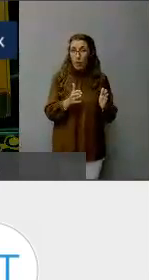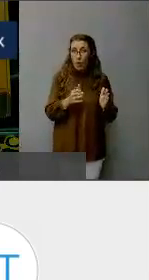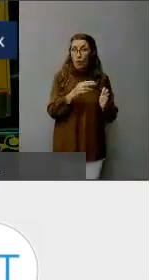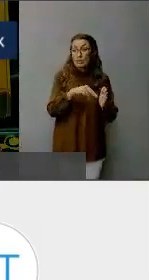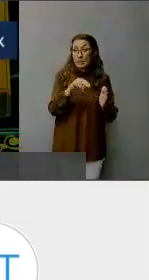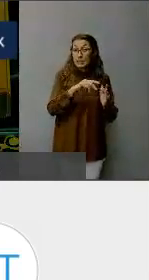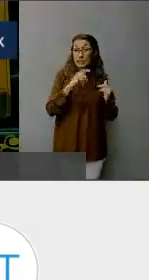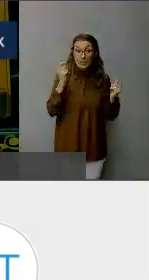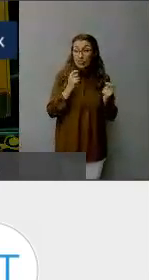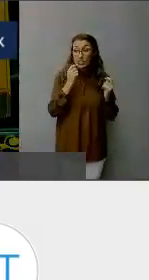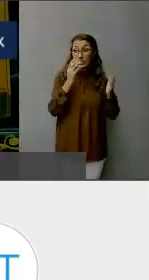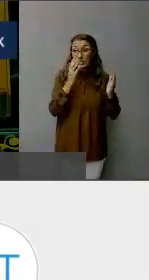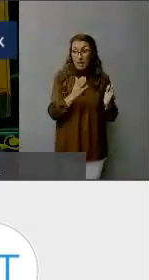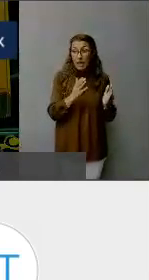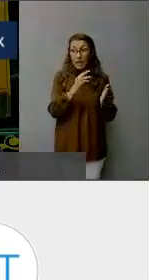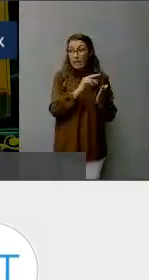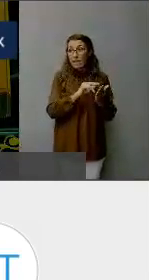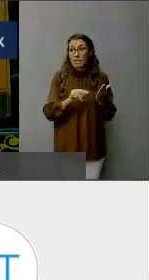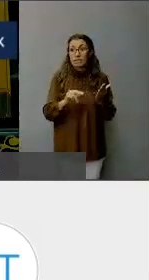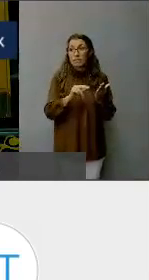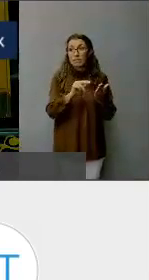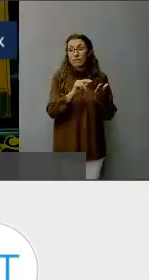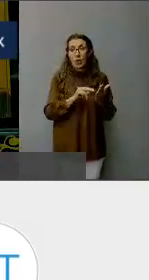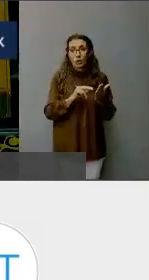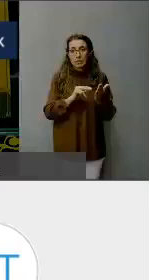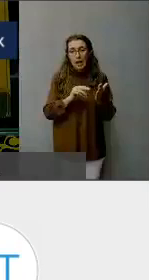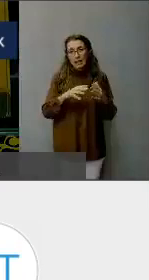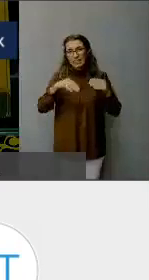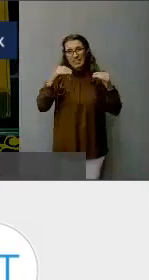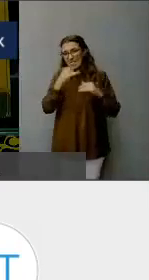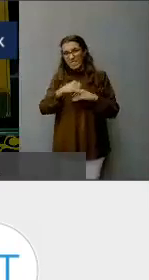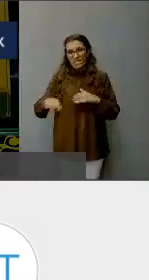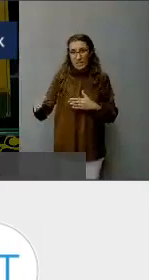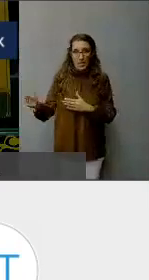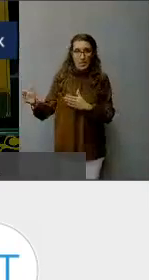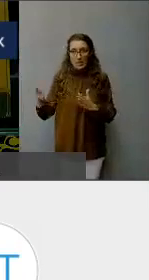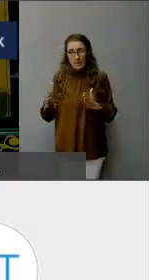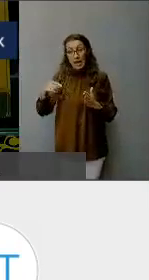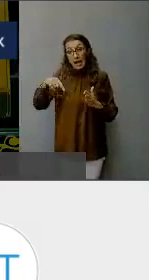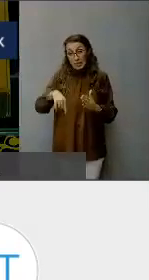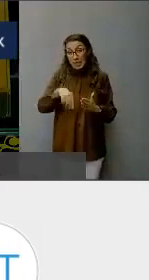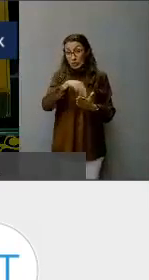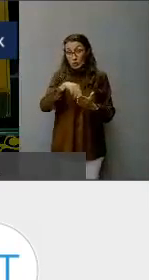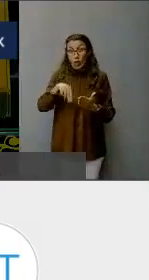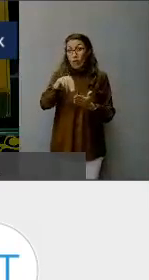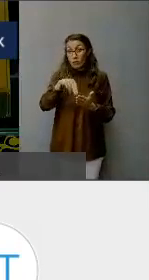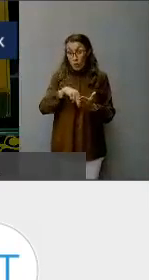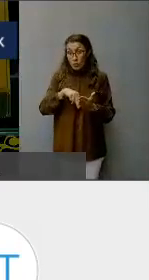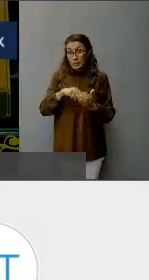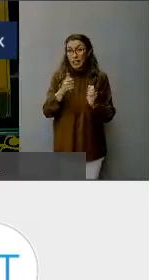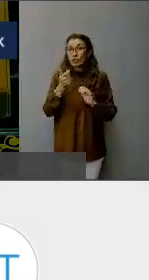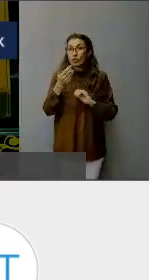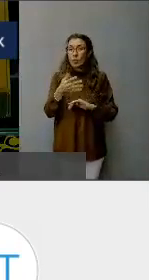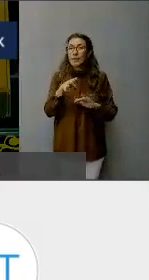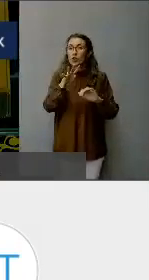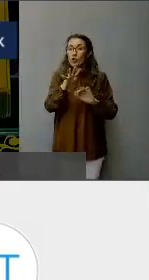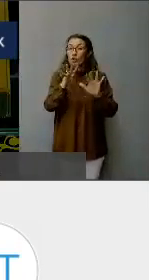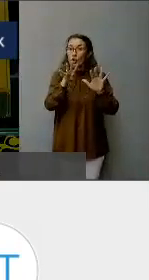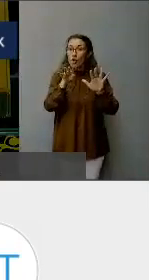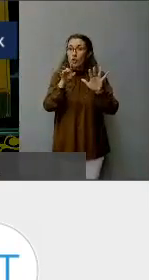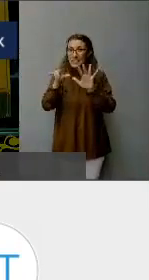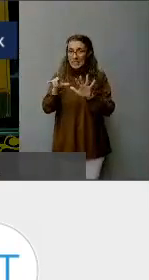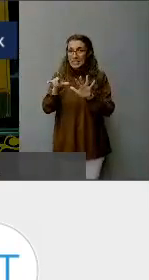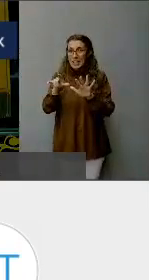generale ha votato a ritroso se mi passate il termine quindi pongono in votazione il numero 97